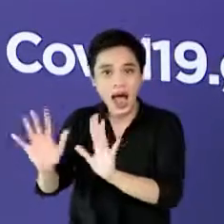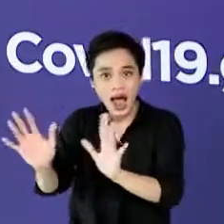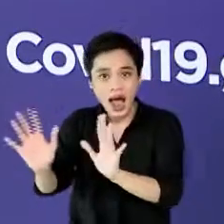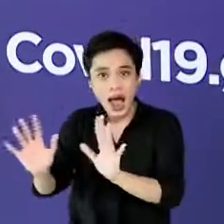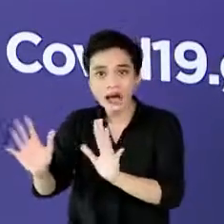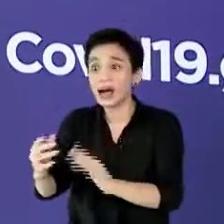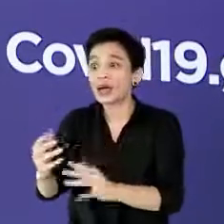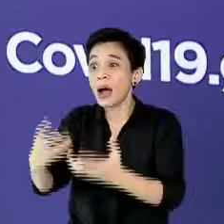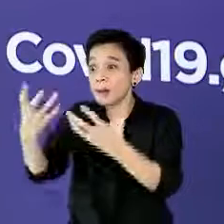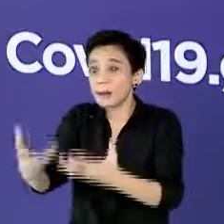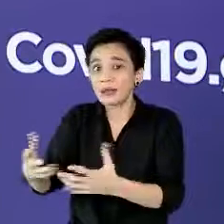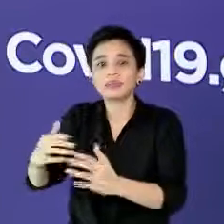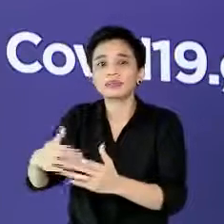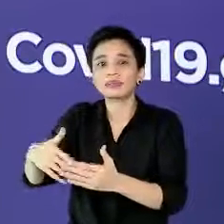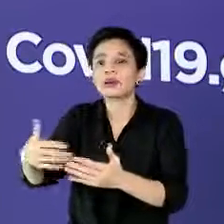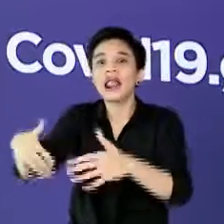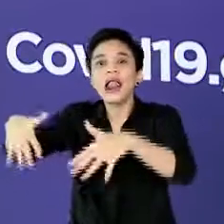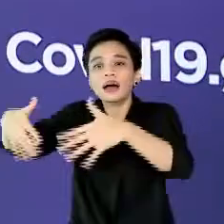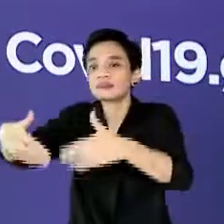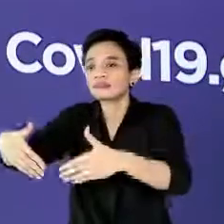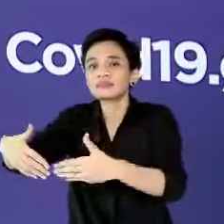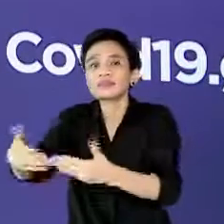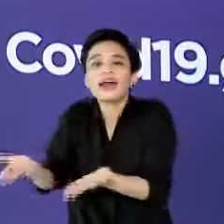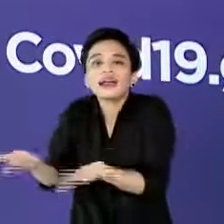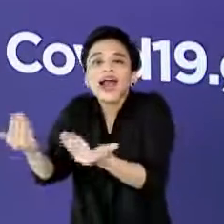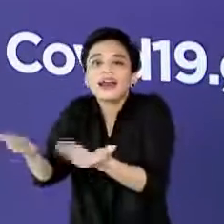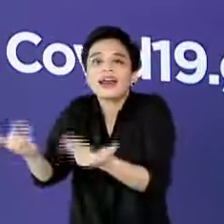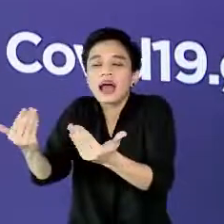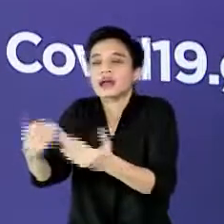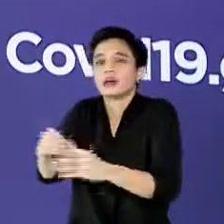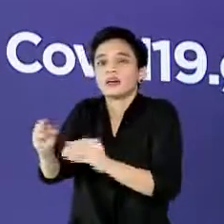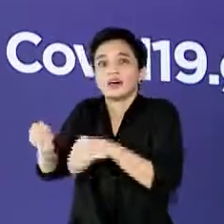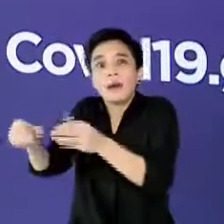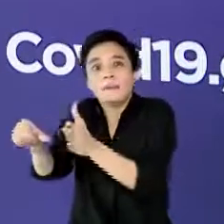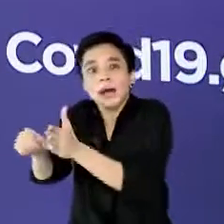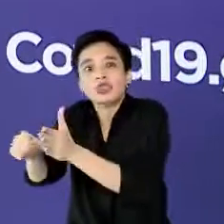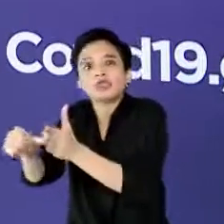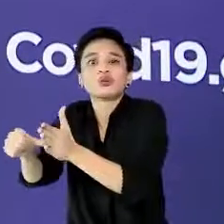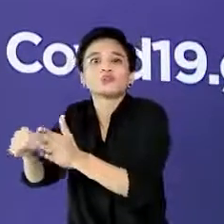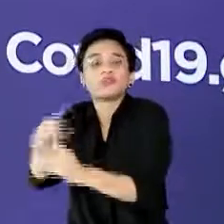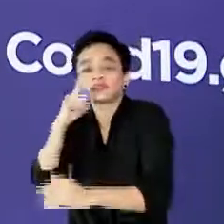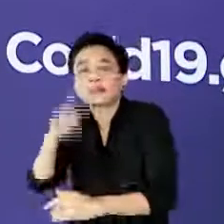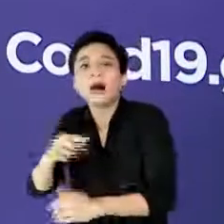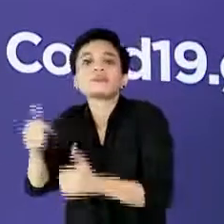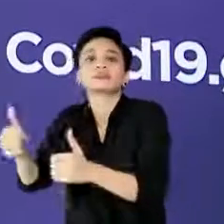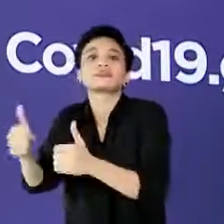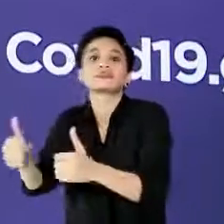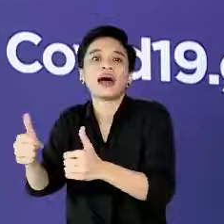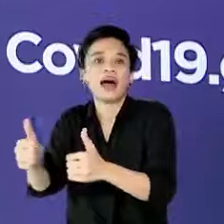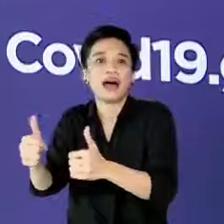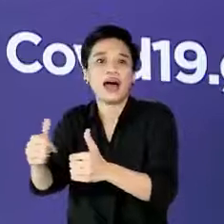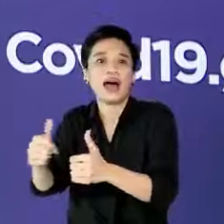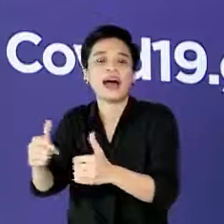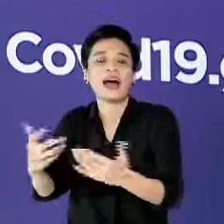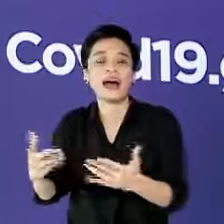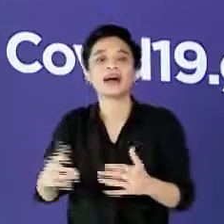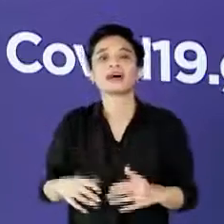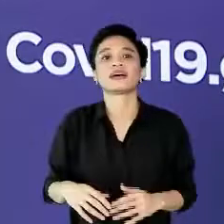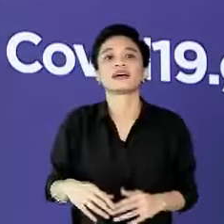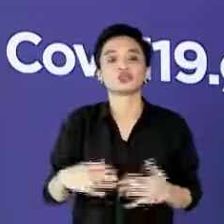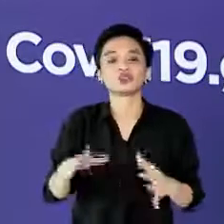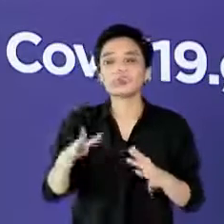Upaya atau intervensi yang dilakukan akan menjadi lebih efektif dibandingkan mereka ditemukan sedikit jumlahnya tapi